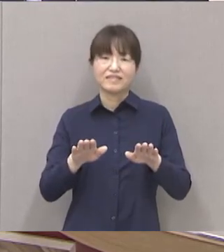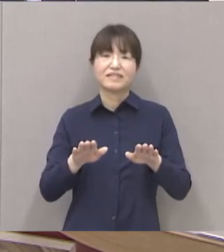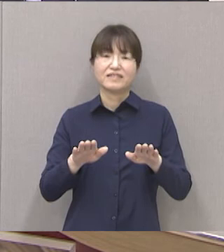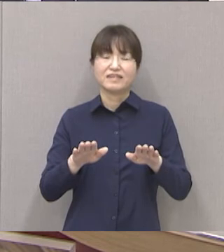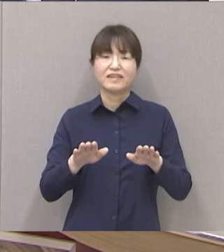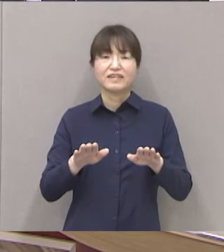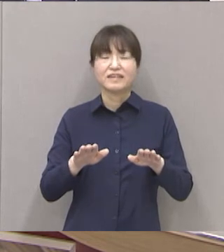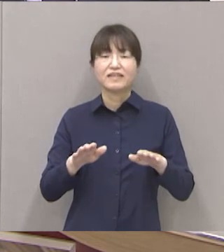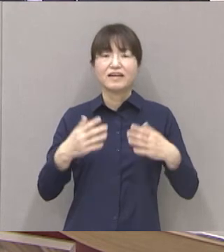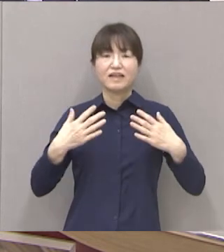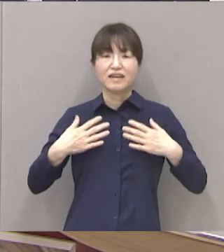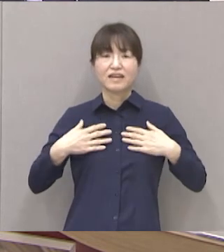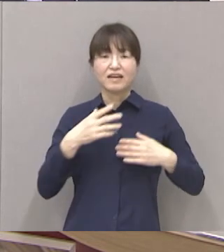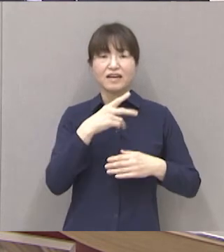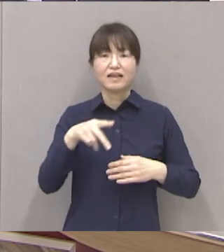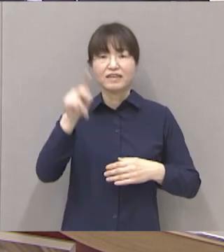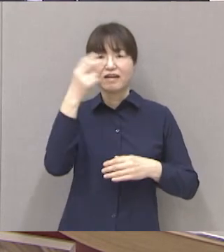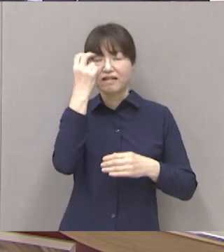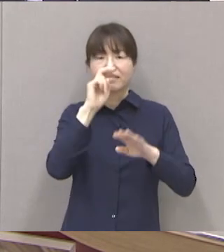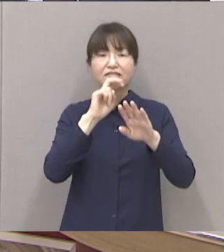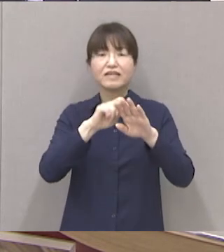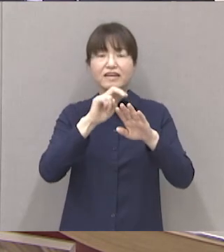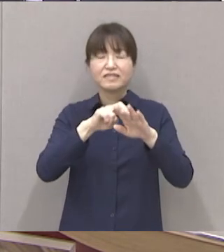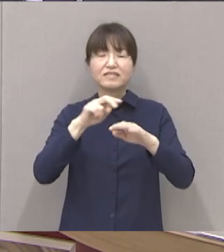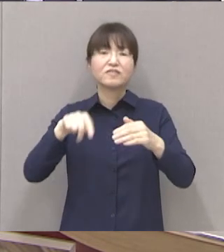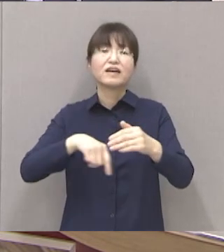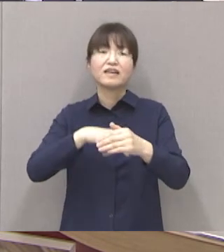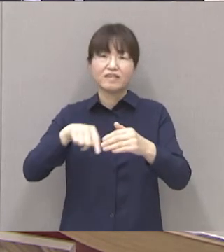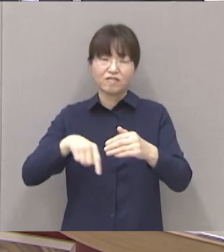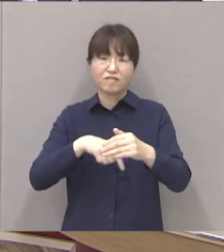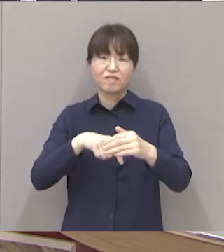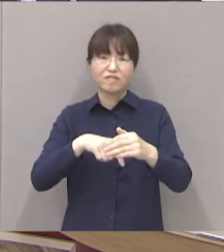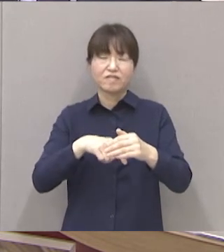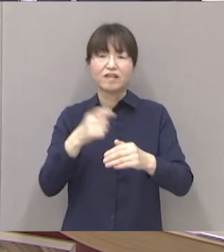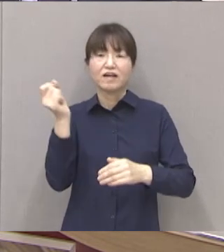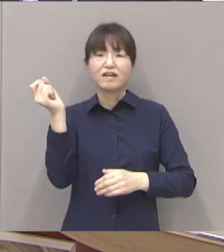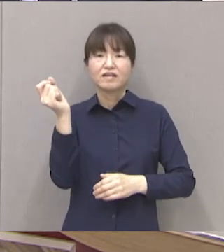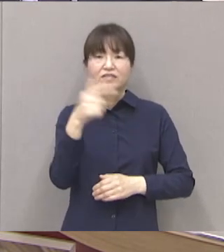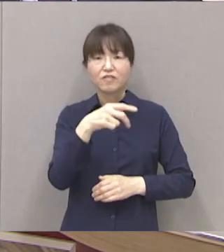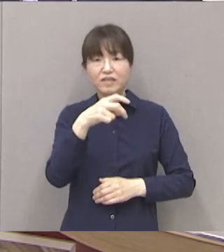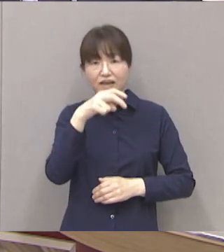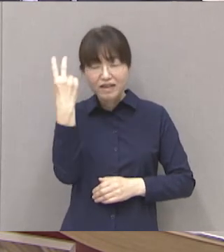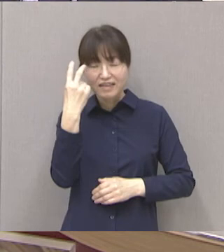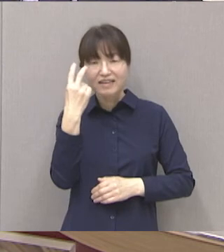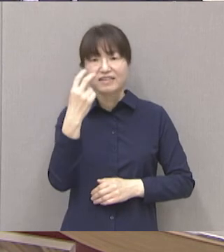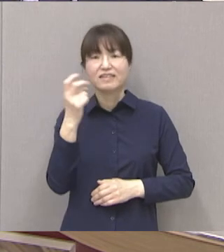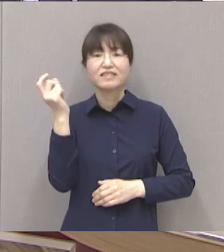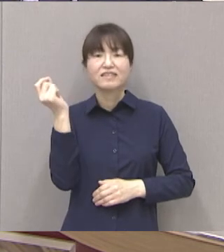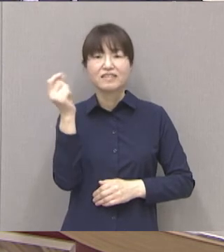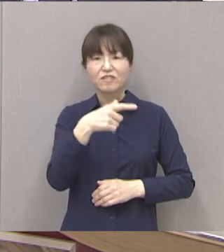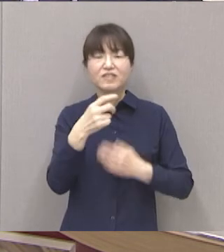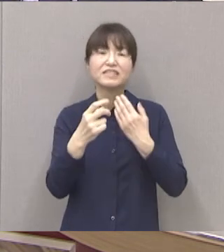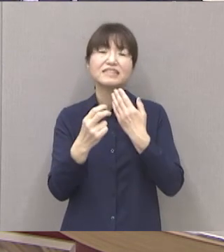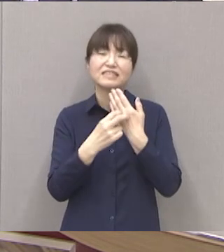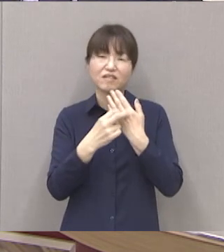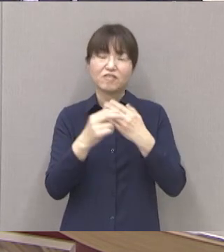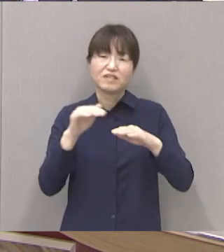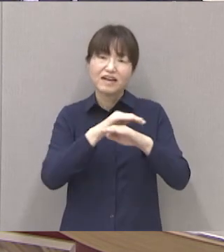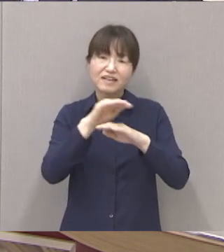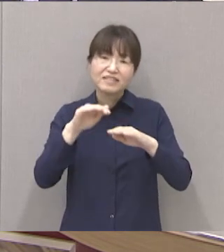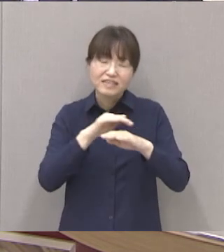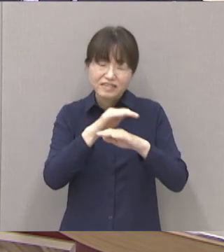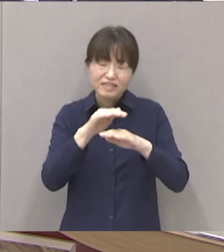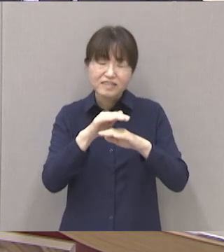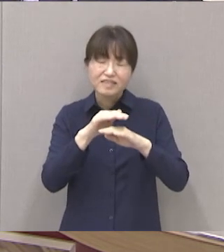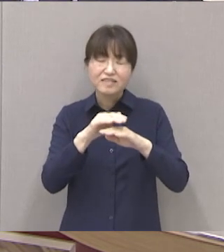えー今回はコメントから検診方法が変わる肺がん係数についてまだいかに早期発見即手